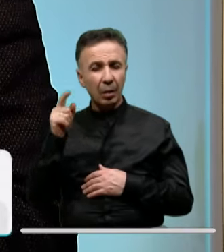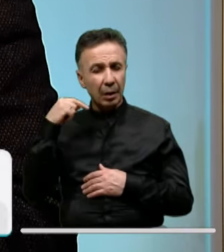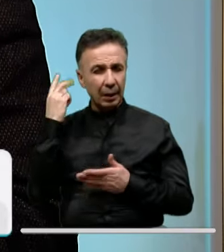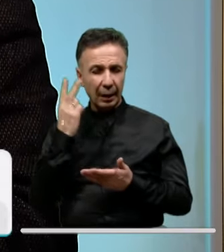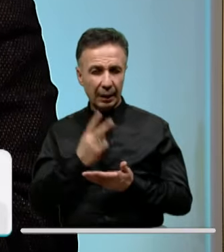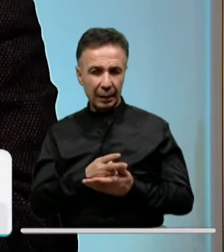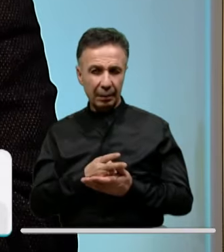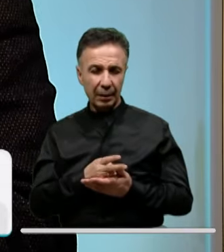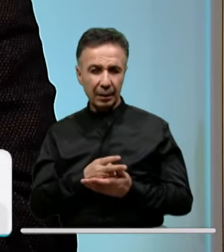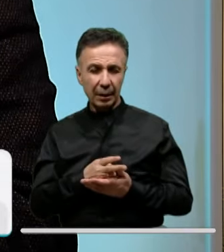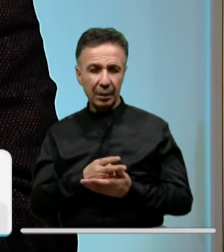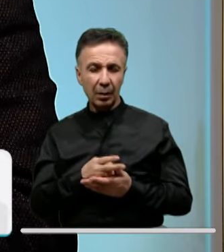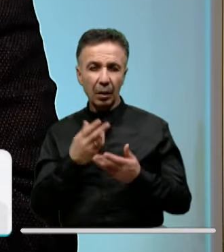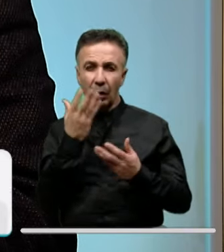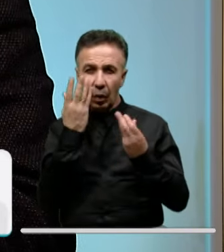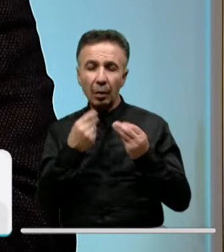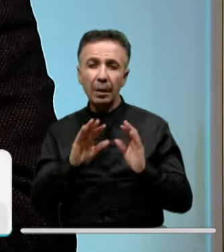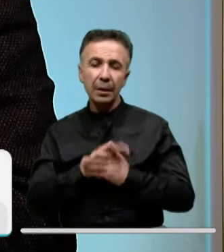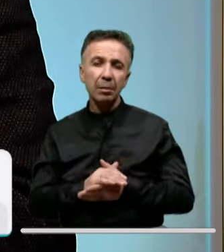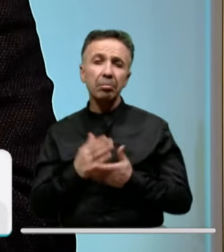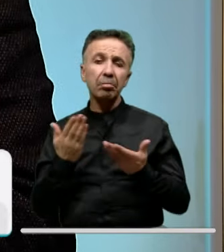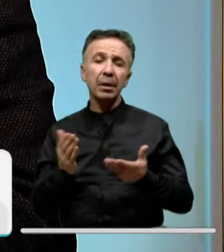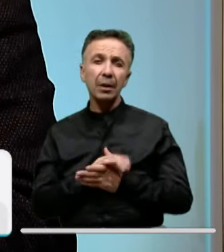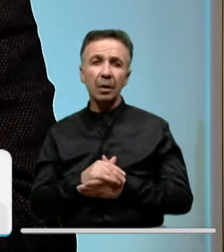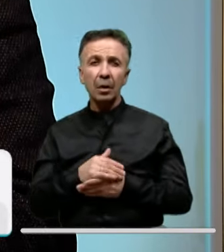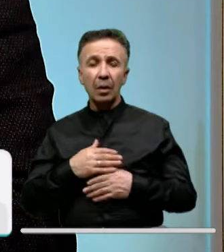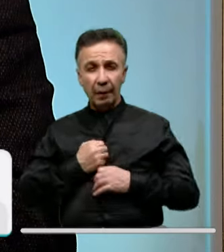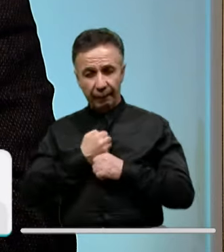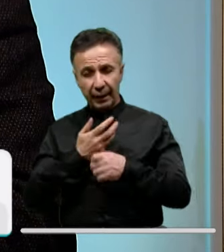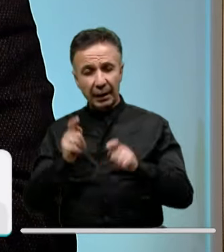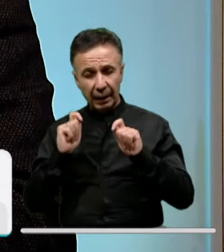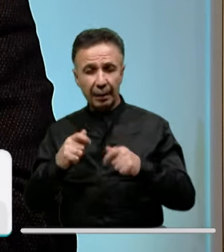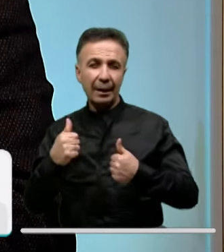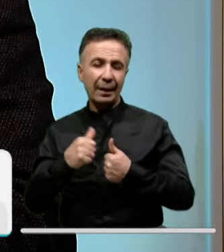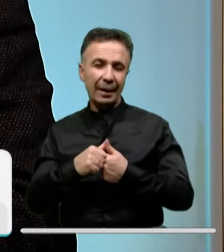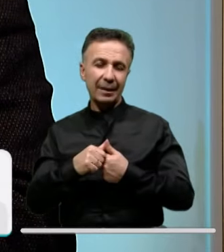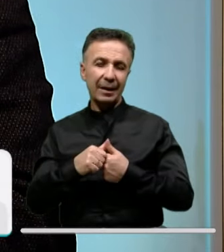yapılacak bu işler. Olmayacak. Peki o fedakarlığı yapan eşin de mutlaka